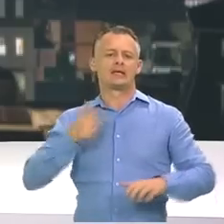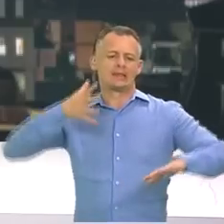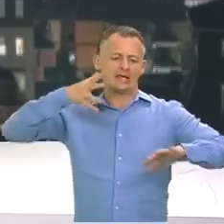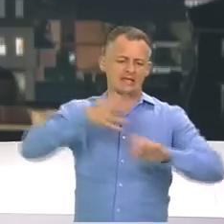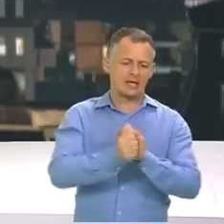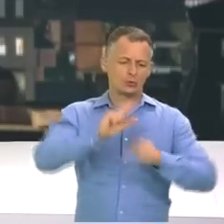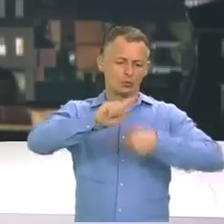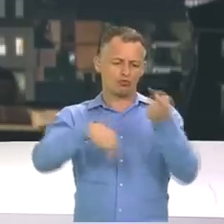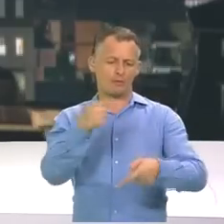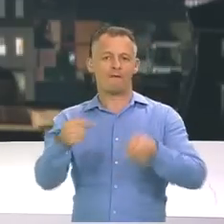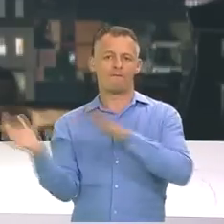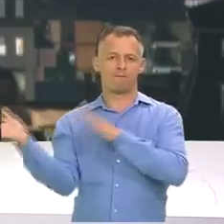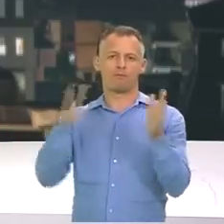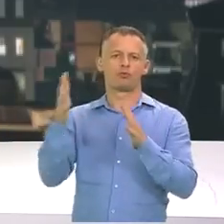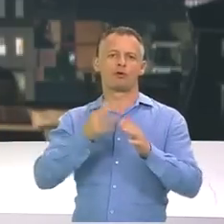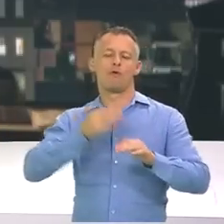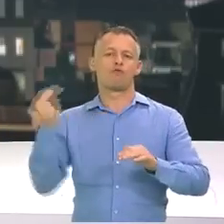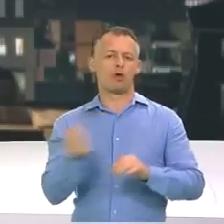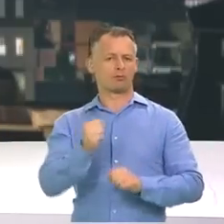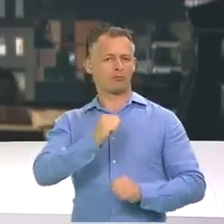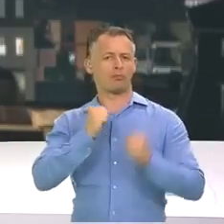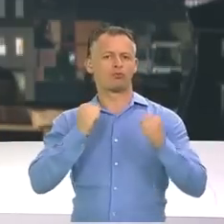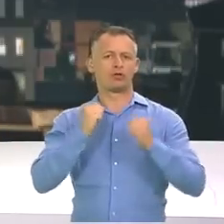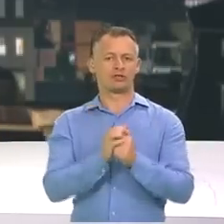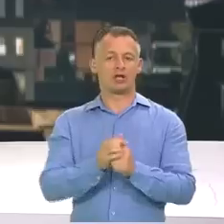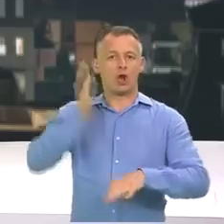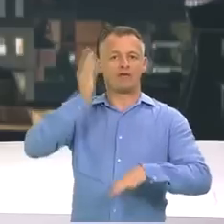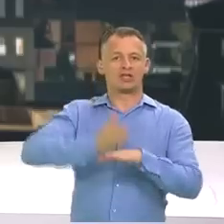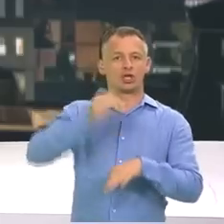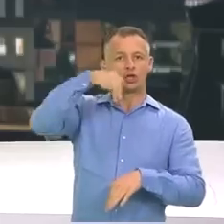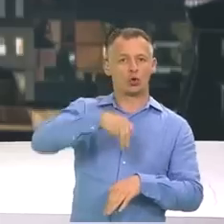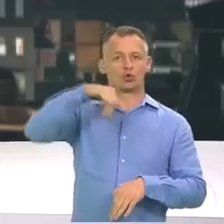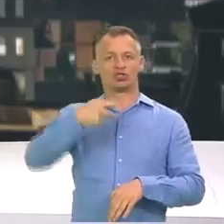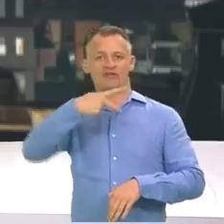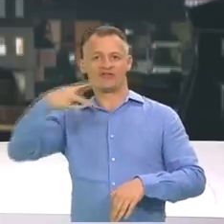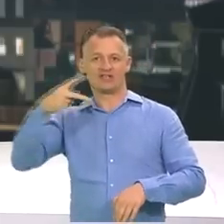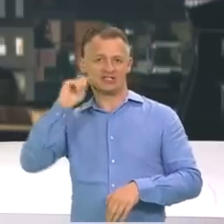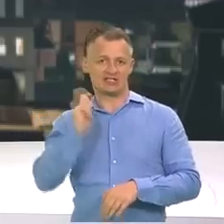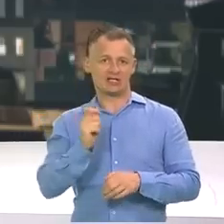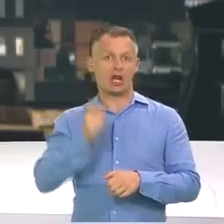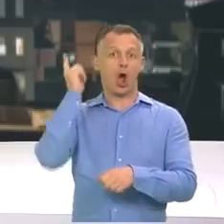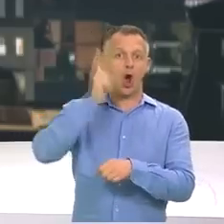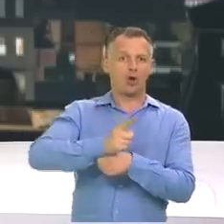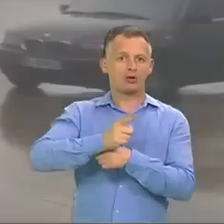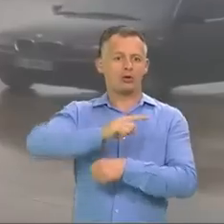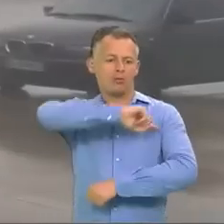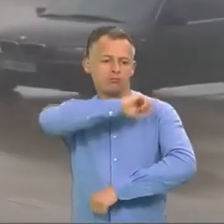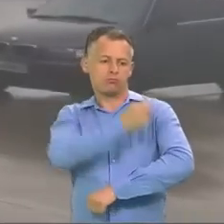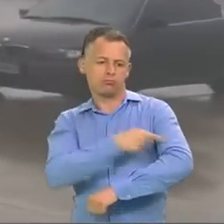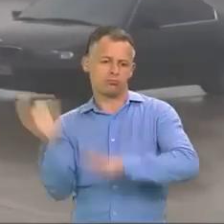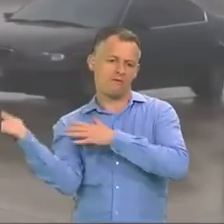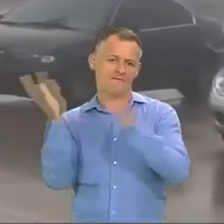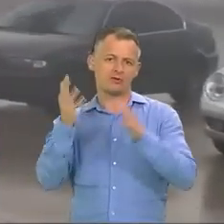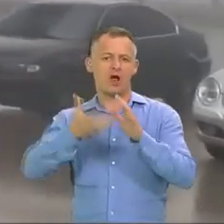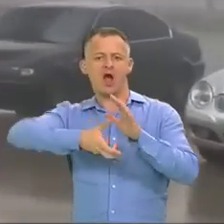Este dezastru după furtunile extrem de violente care au lovit nordul și vestul țării. La Oradea, rafalele au avut forța unui uragan și au luat pe